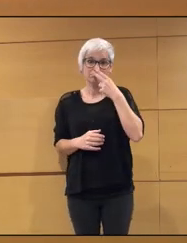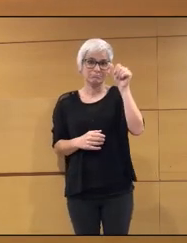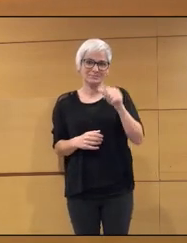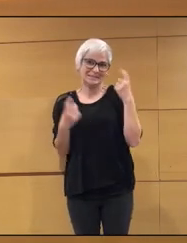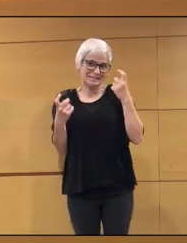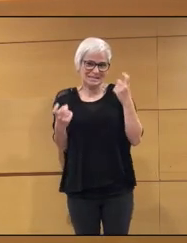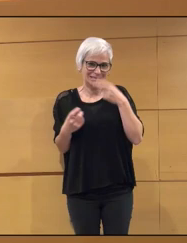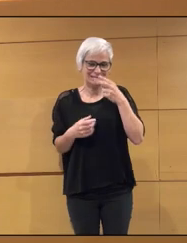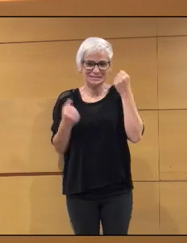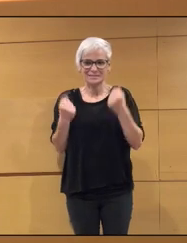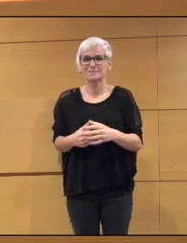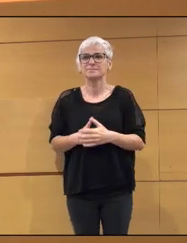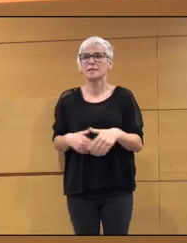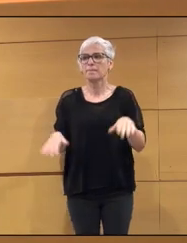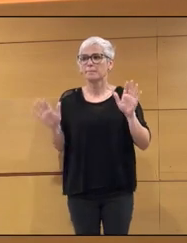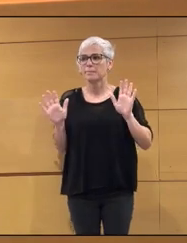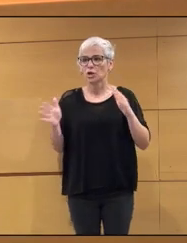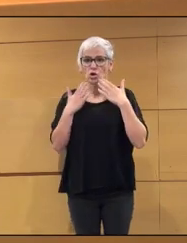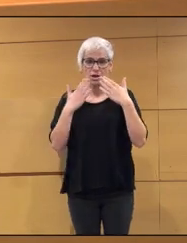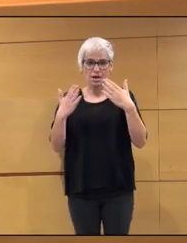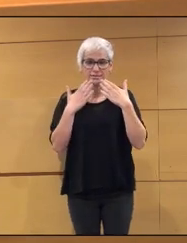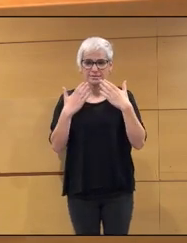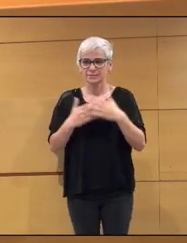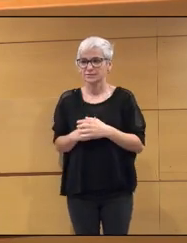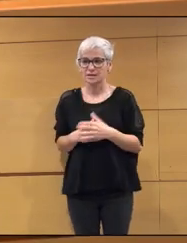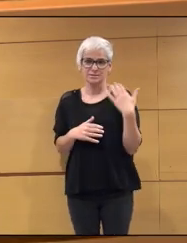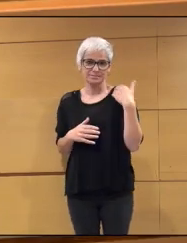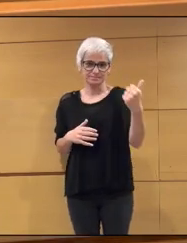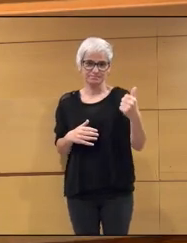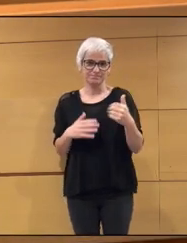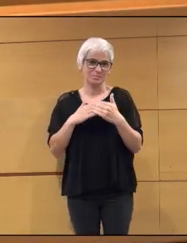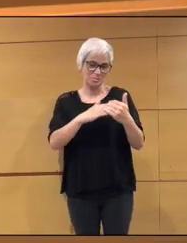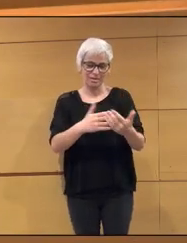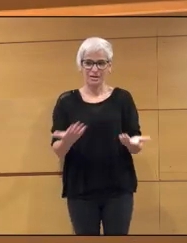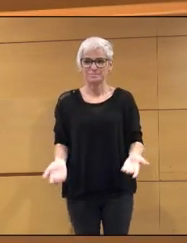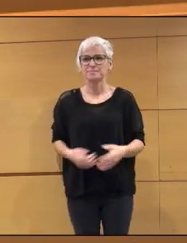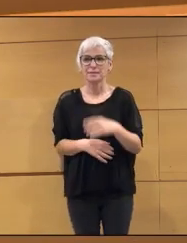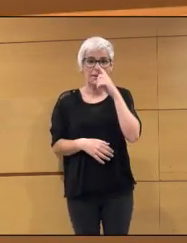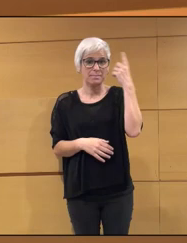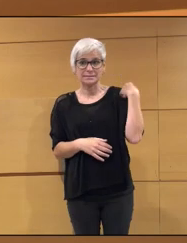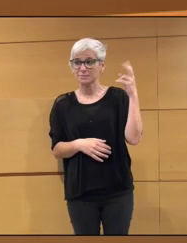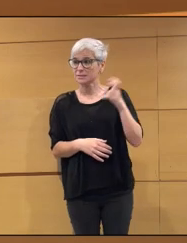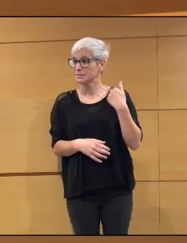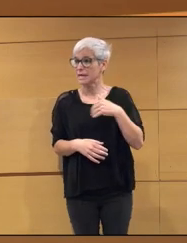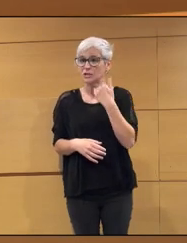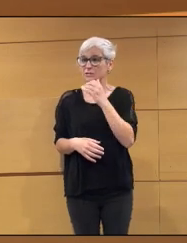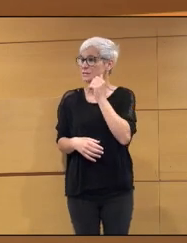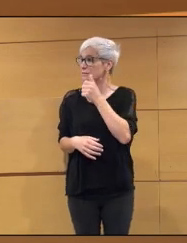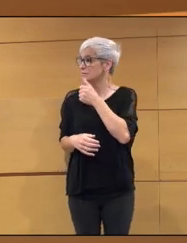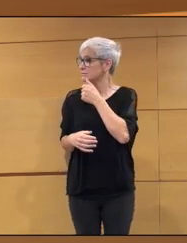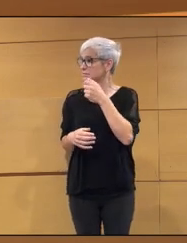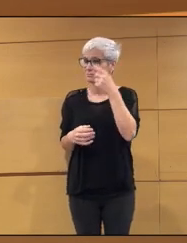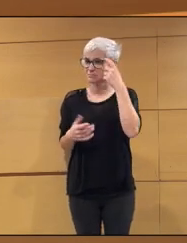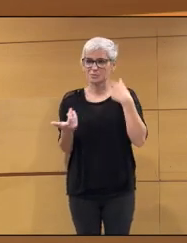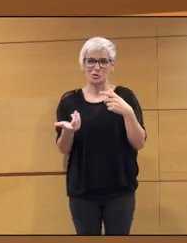intentarem, però gràcies per convidar-nos. L'any passat ja vaig venir, no sé si algú ho repeteix, però us vaig